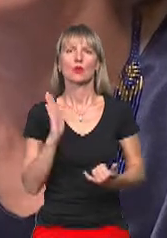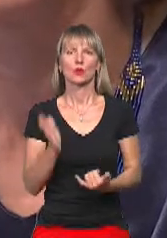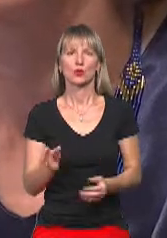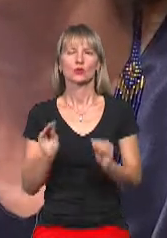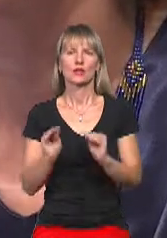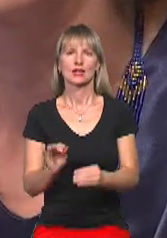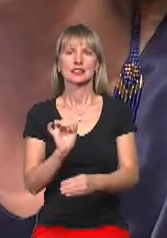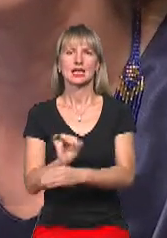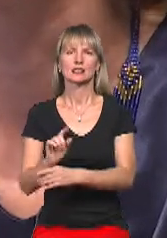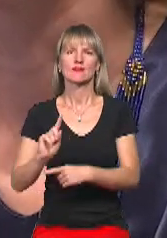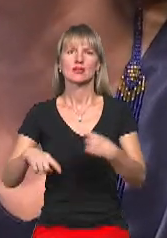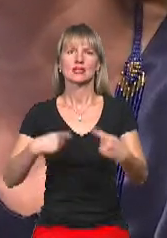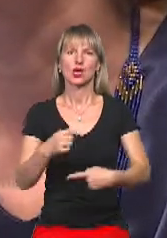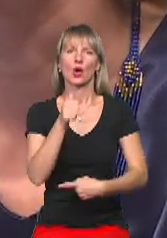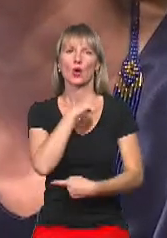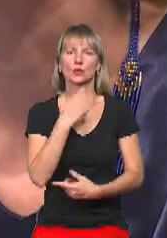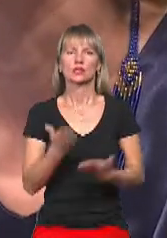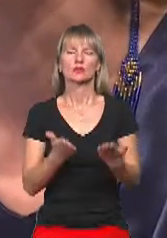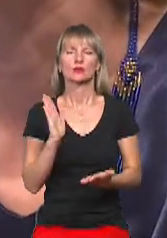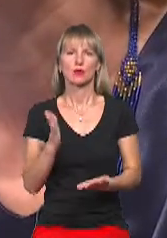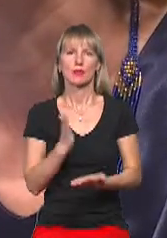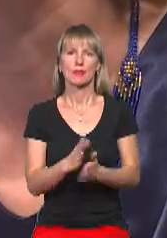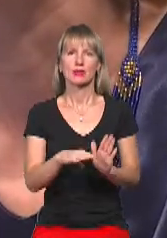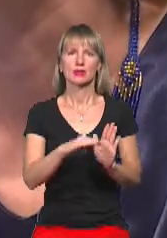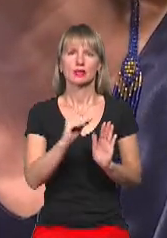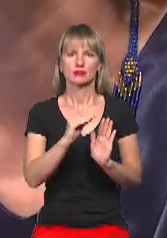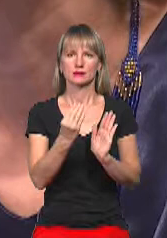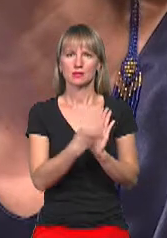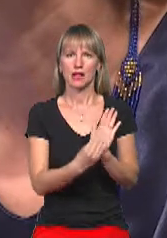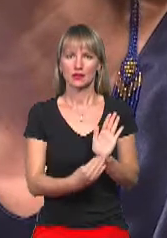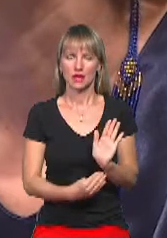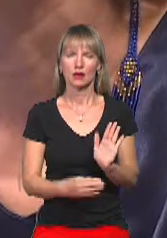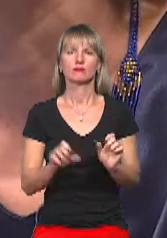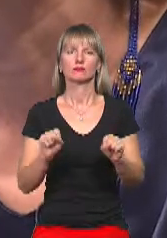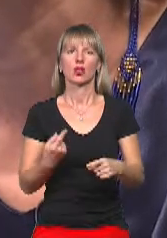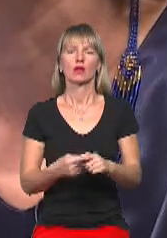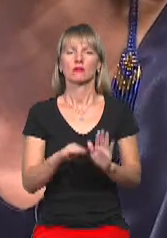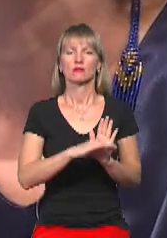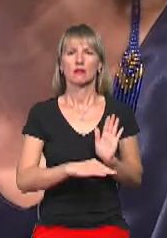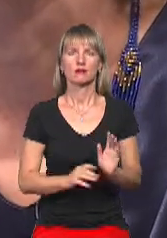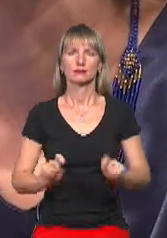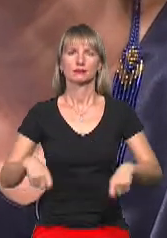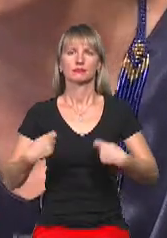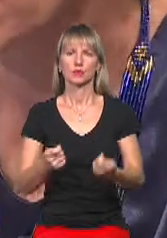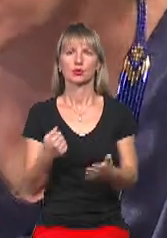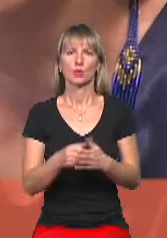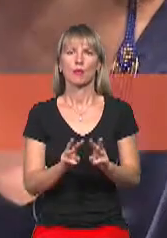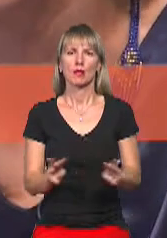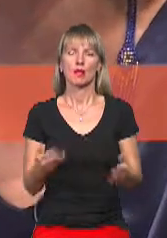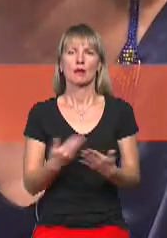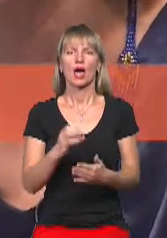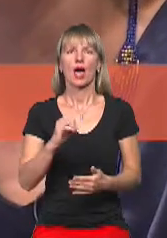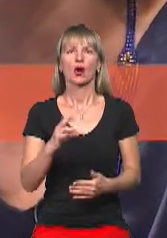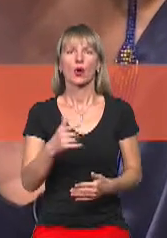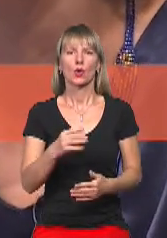устанавливать станции, в следующем году, если уже будем иметь данные, то можно эти данные доносить до министерства, например, там экологии